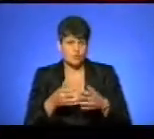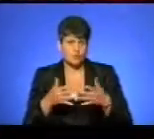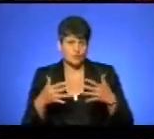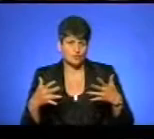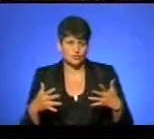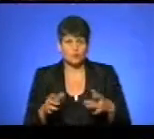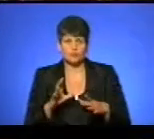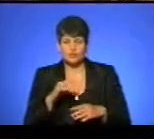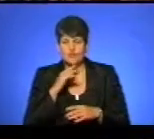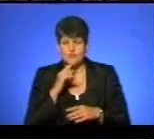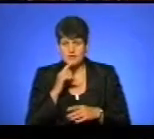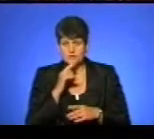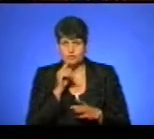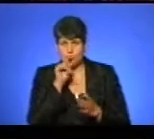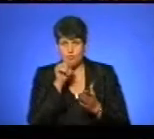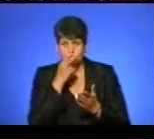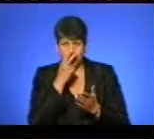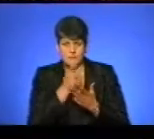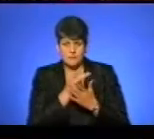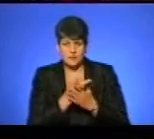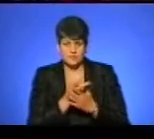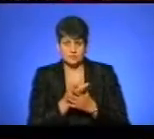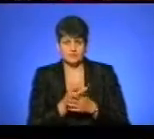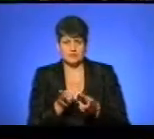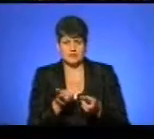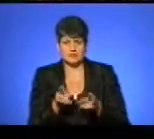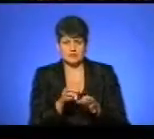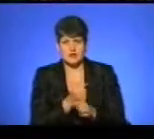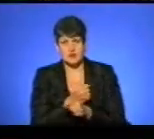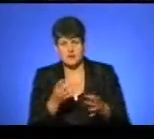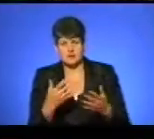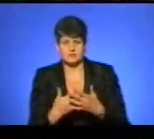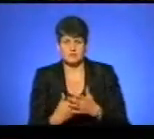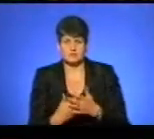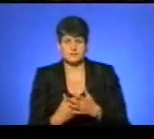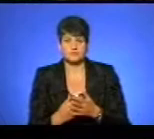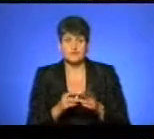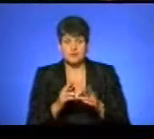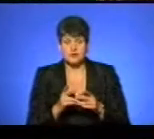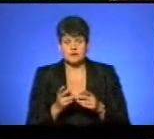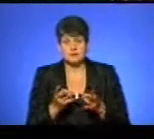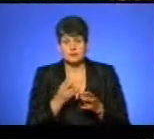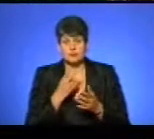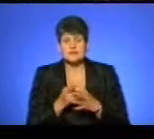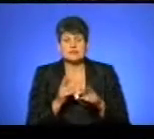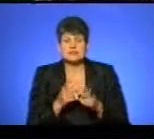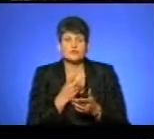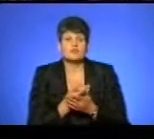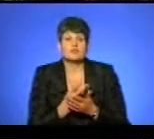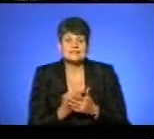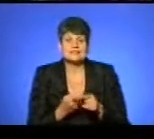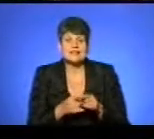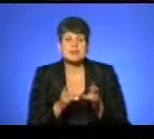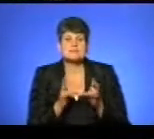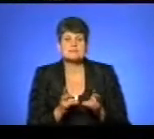залишки снарядів чи гранати. Подзвонити в поліцію, повідомити батьків дорослих. Показати дітям, як воно є, яка війна виглядає, що це є небезпечно,